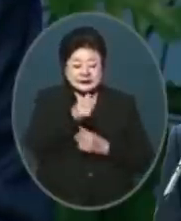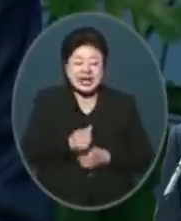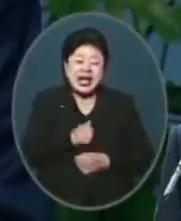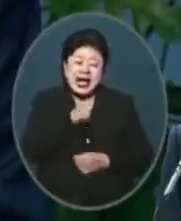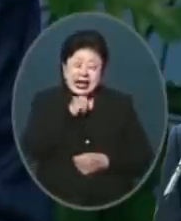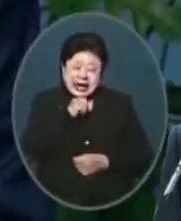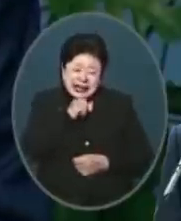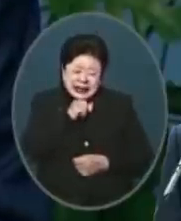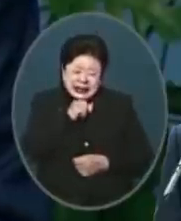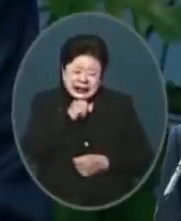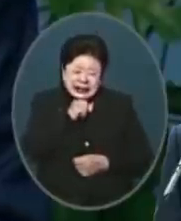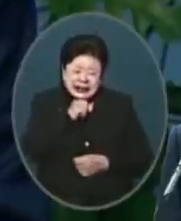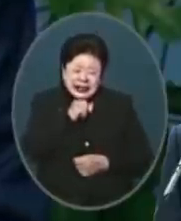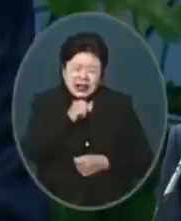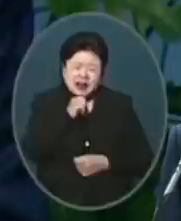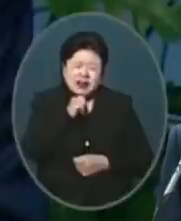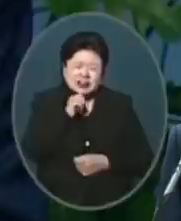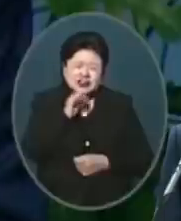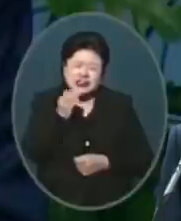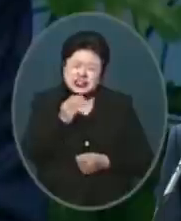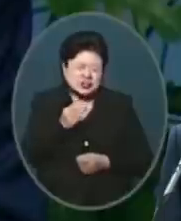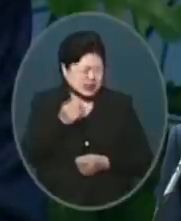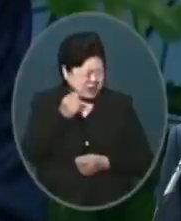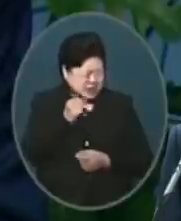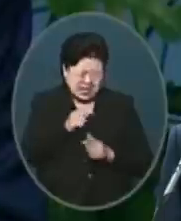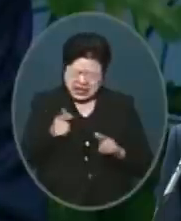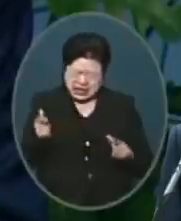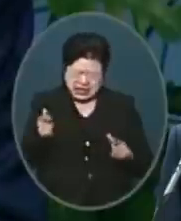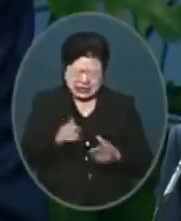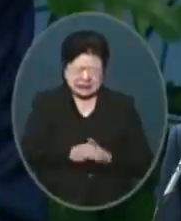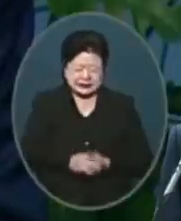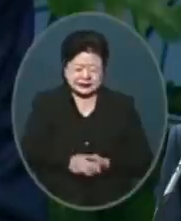가난한 거지가 될 수 없습니다.